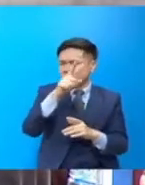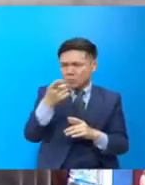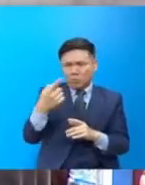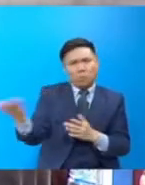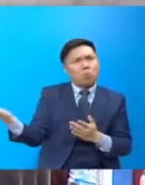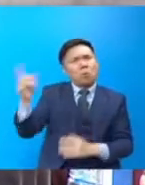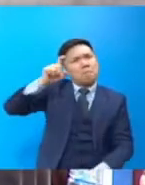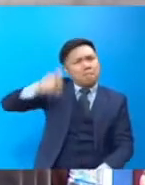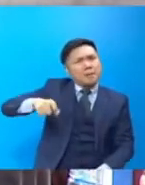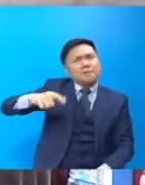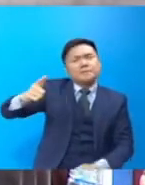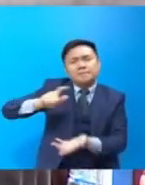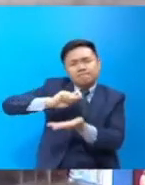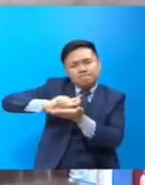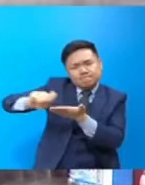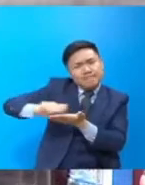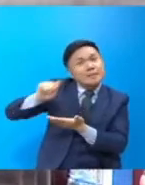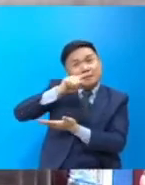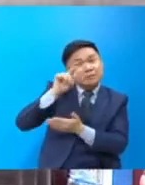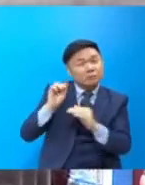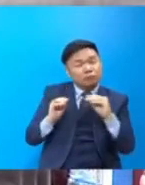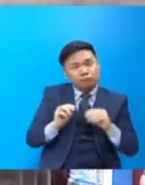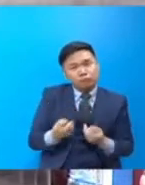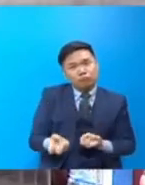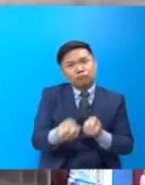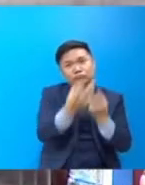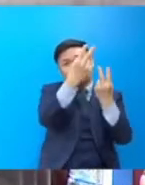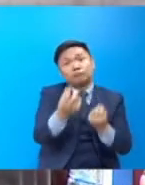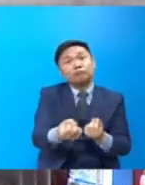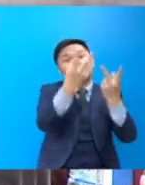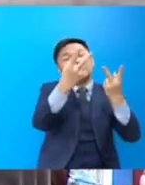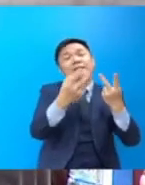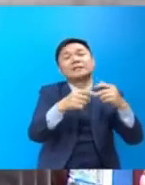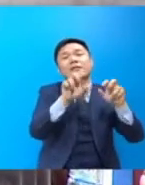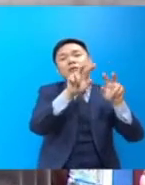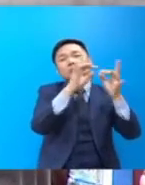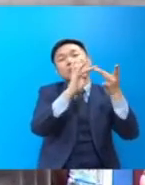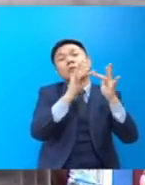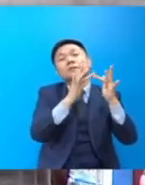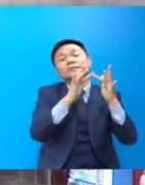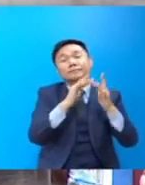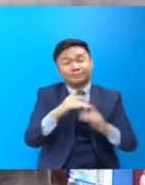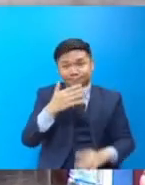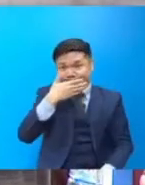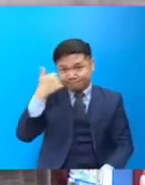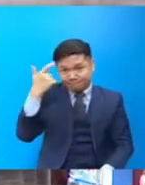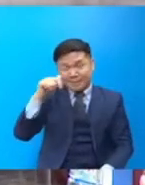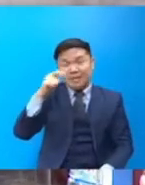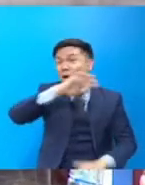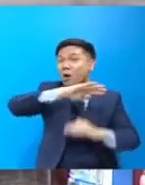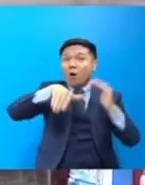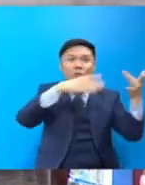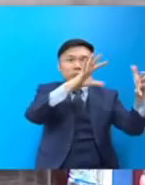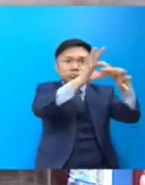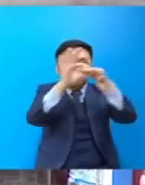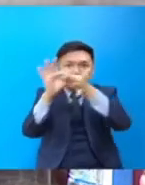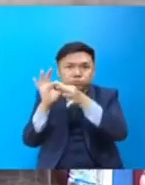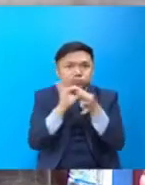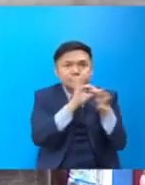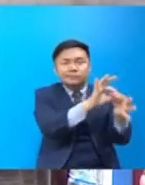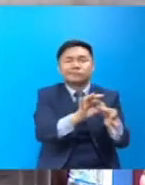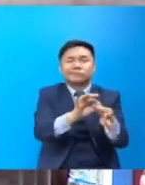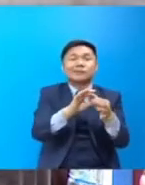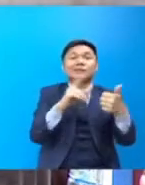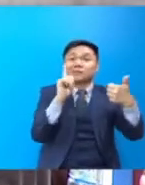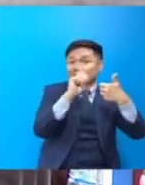pendokumentasian elektronik hal ini bagi memastikan koordinasi antara semua pihak terlibat ke utamanya